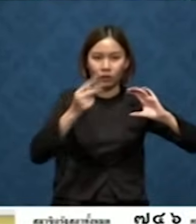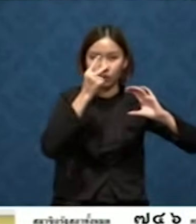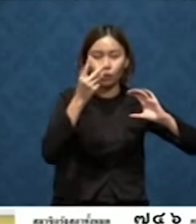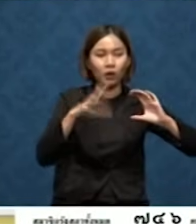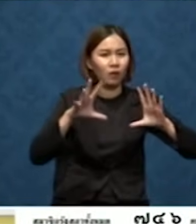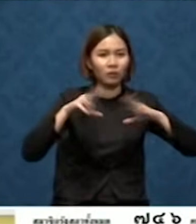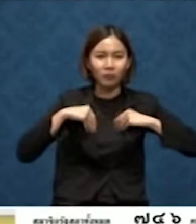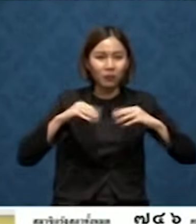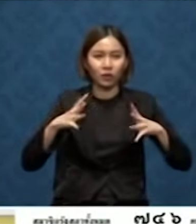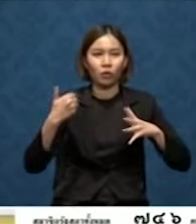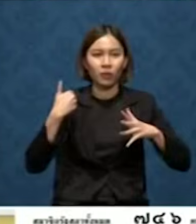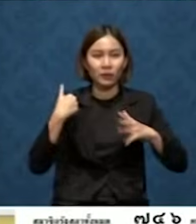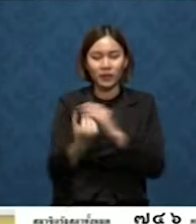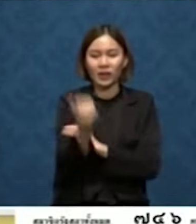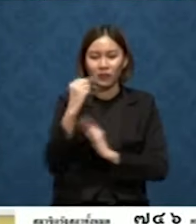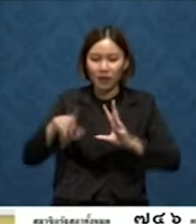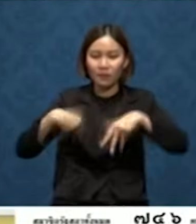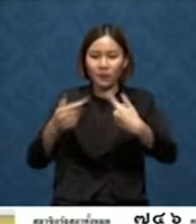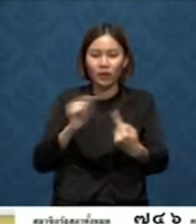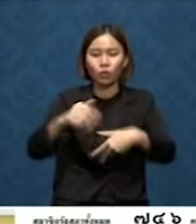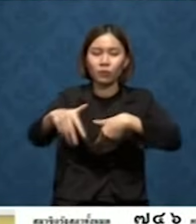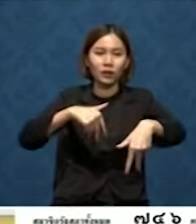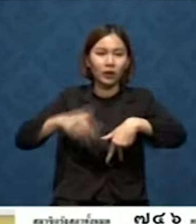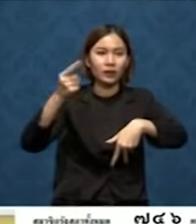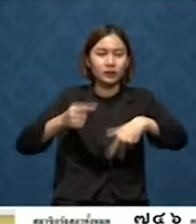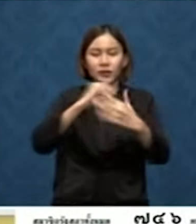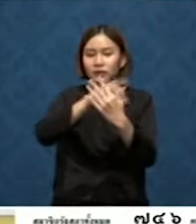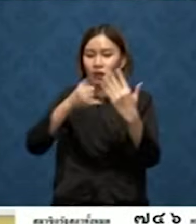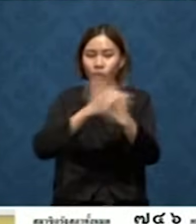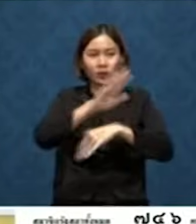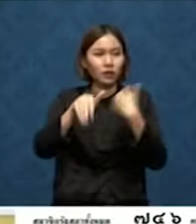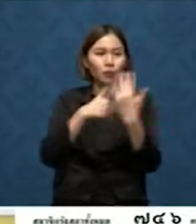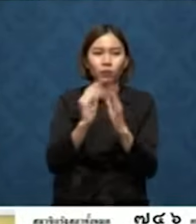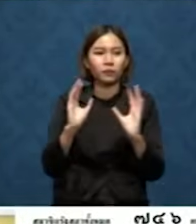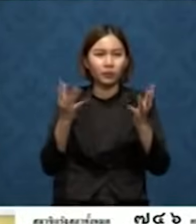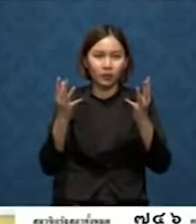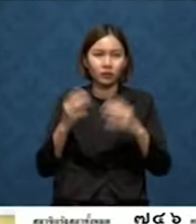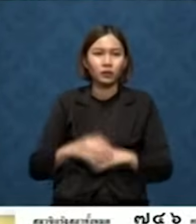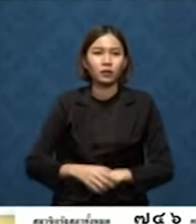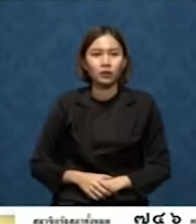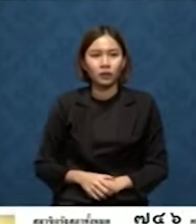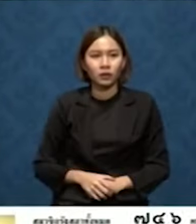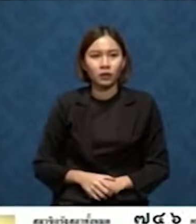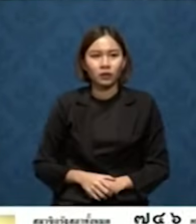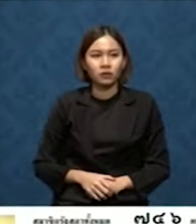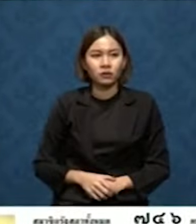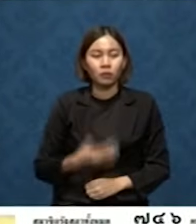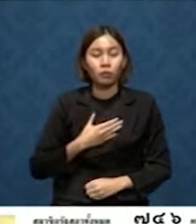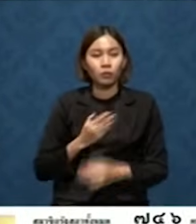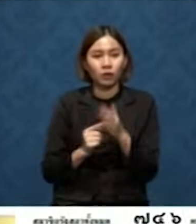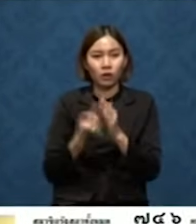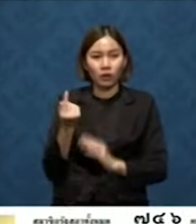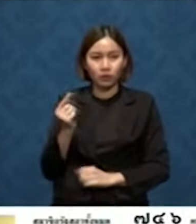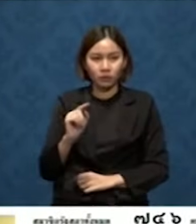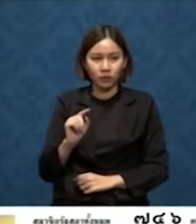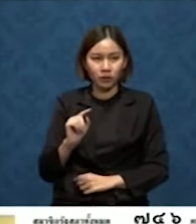คงไม่ยอมให้เกิดการกระจายอำนาจไปสู่พี่น้องประชาชนในทุกจังหวัดทุกพื้นที่ทั่วประเทศผมขอเริ่มต้นครับที่